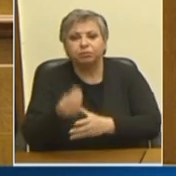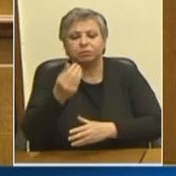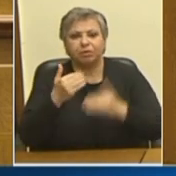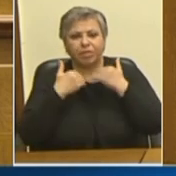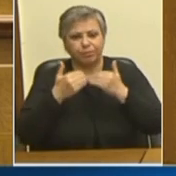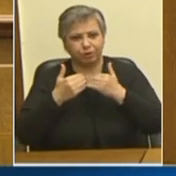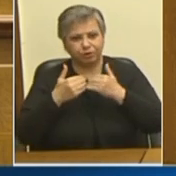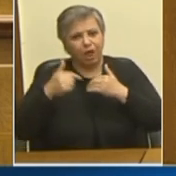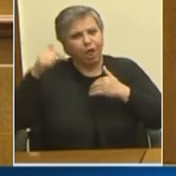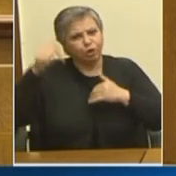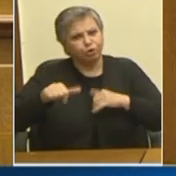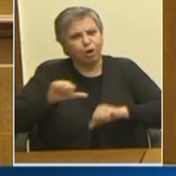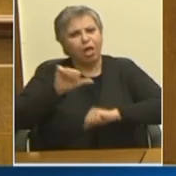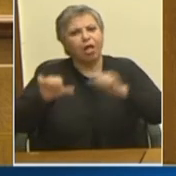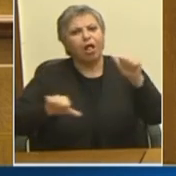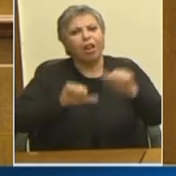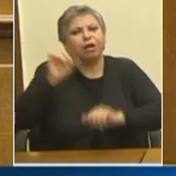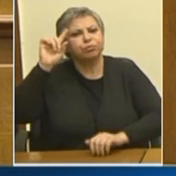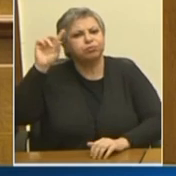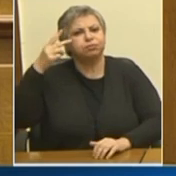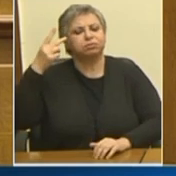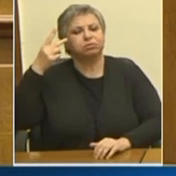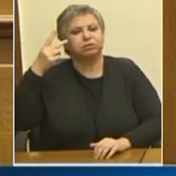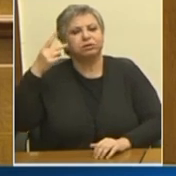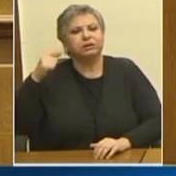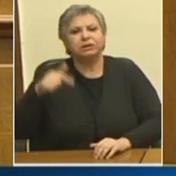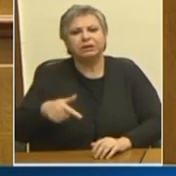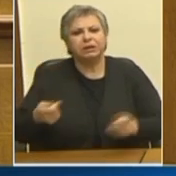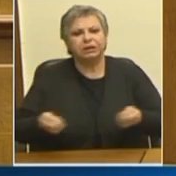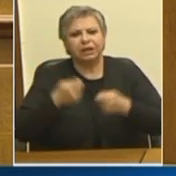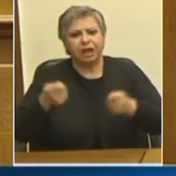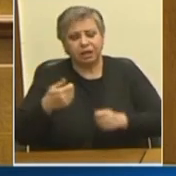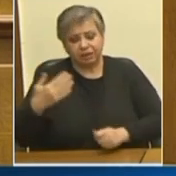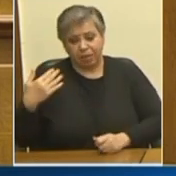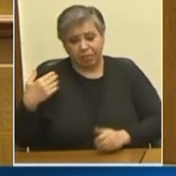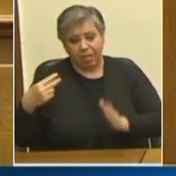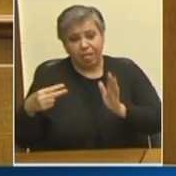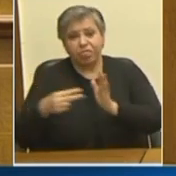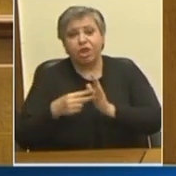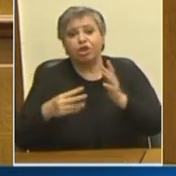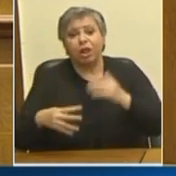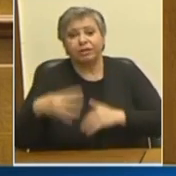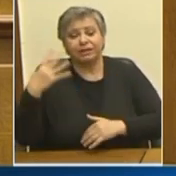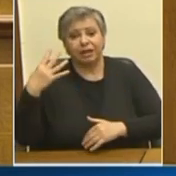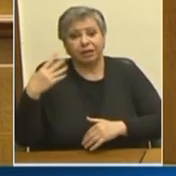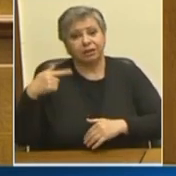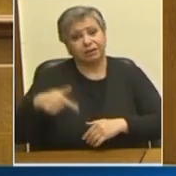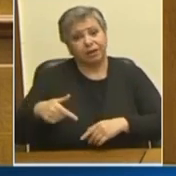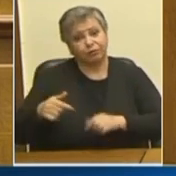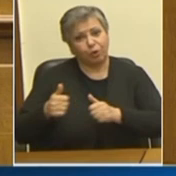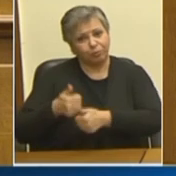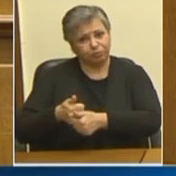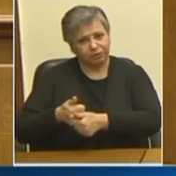κυβέρνηση. Άρα εσείς τι κάνατε το 2014. Αν είχαμε ένα δικαστή να σας δικάσει, τι θα λέγε ο